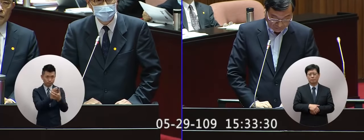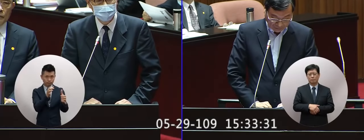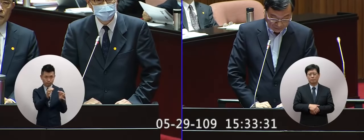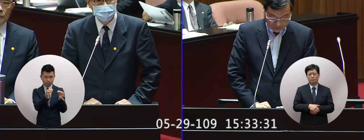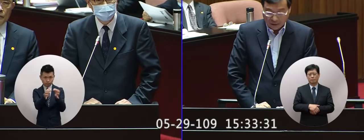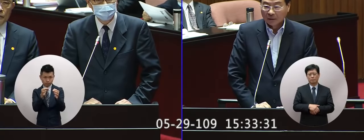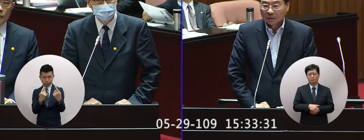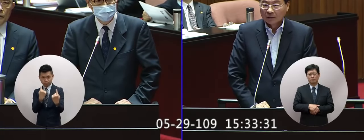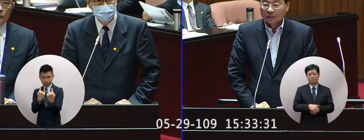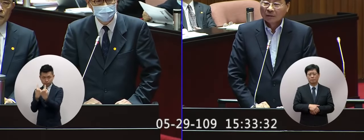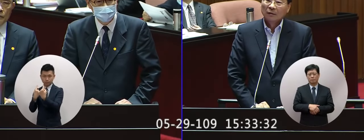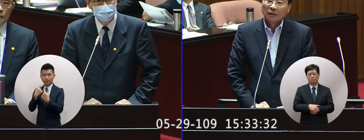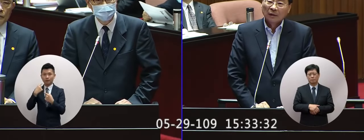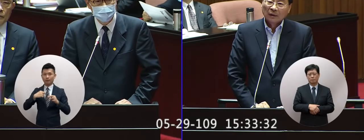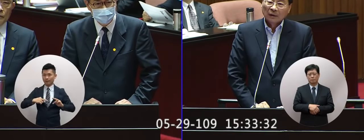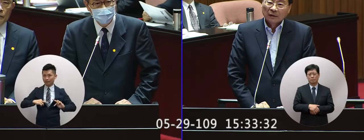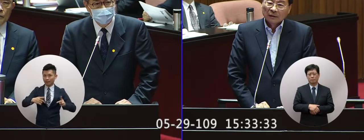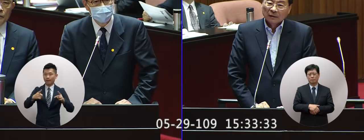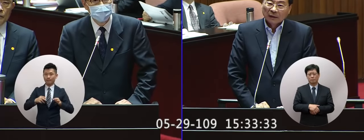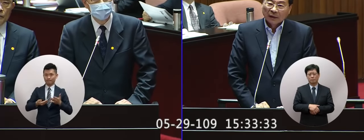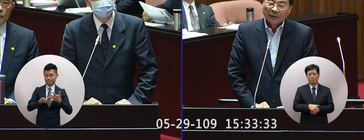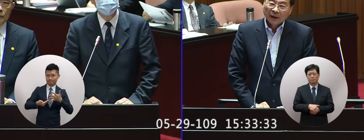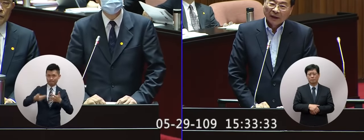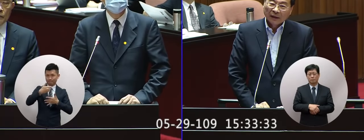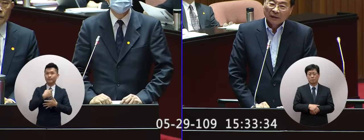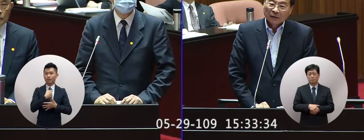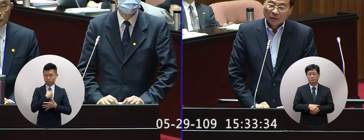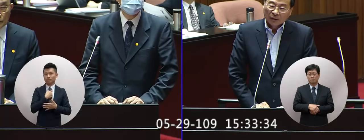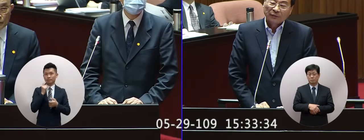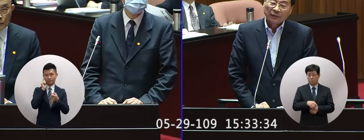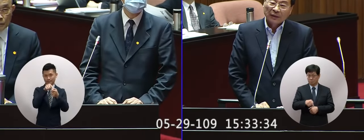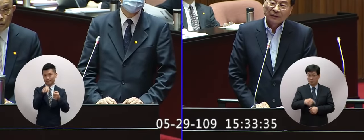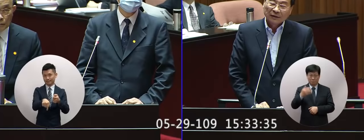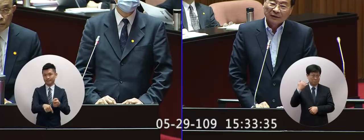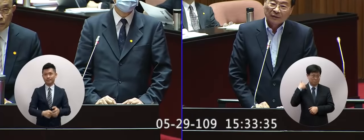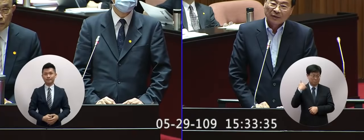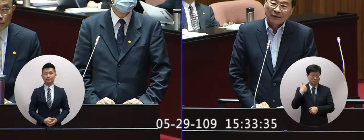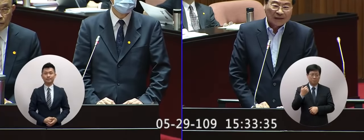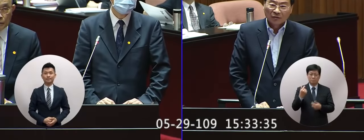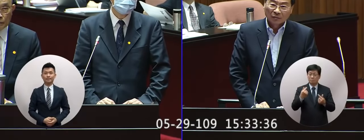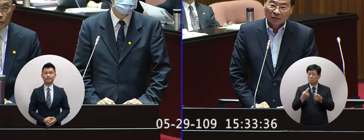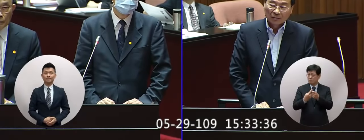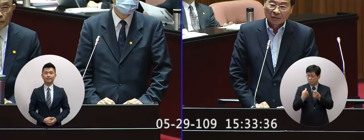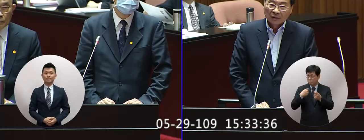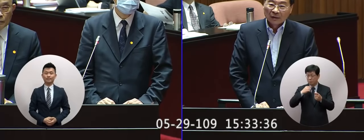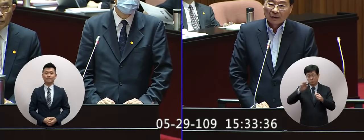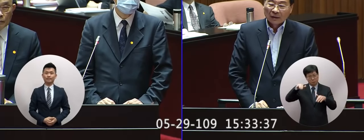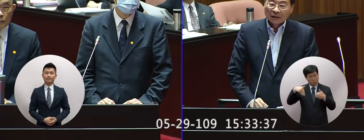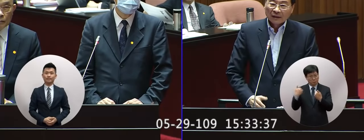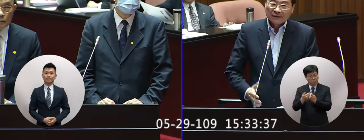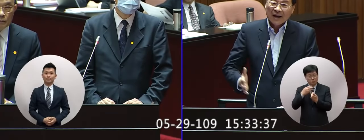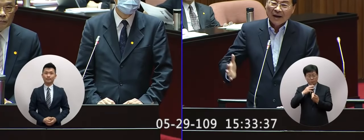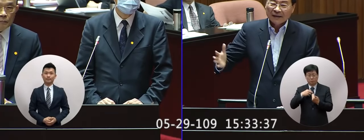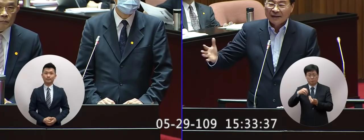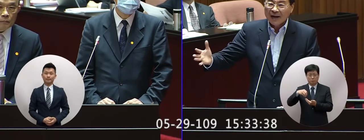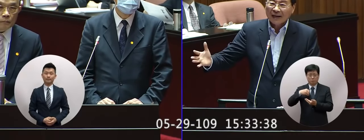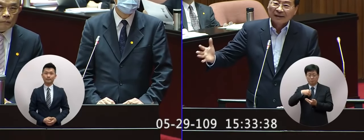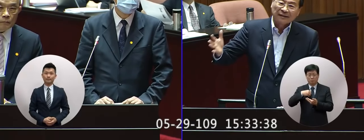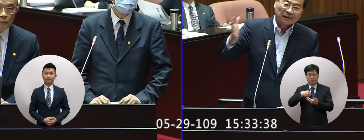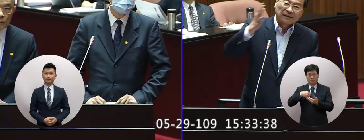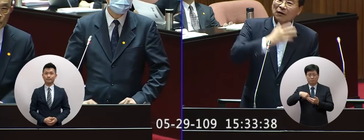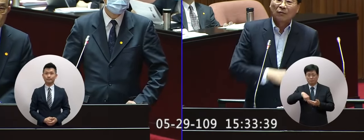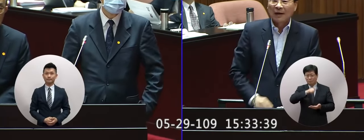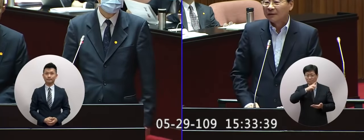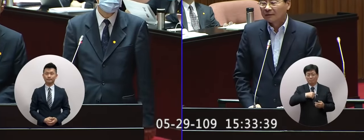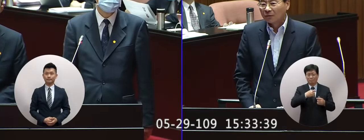革我们自己的金融市场，提升我们的金融力。谢谢。 因为过去尤其去年反送中，将香